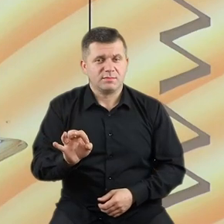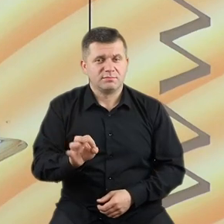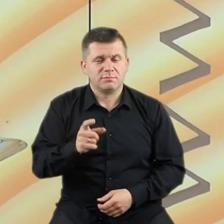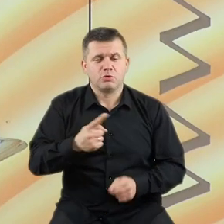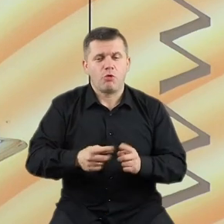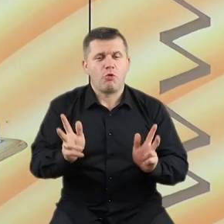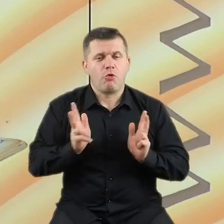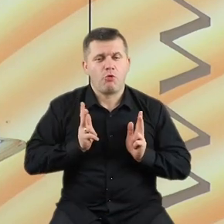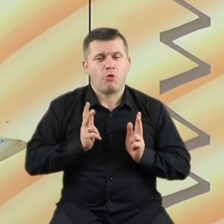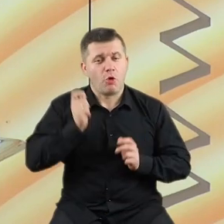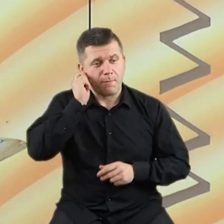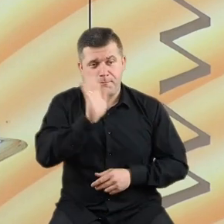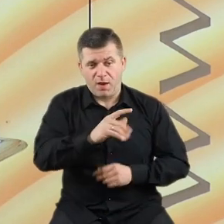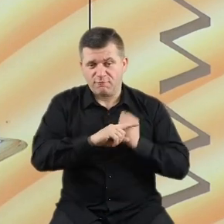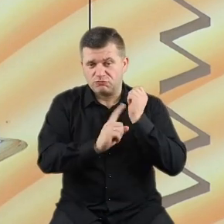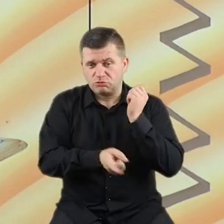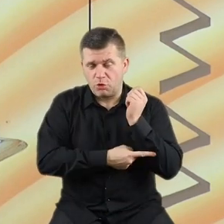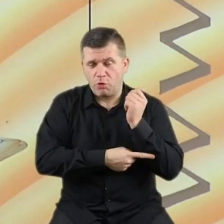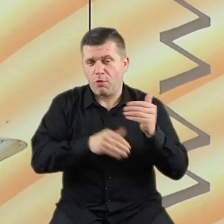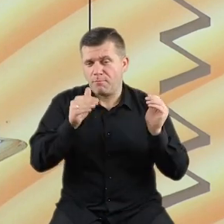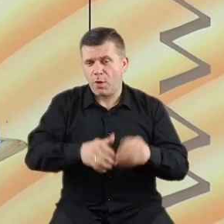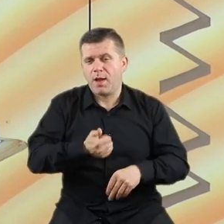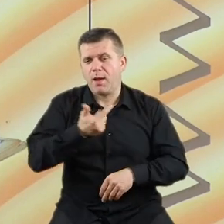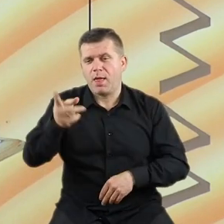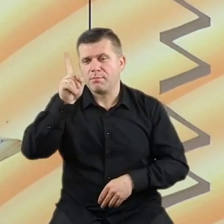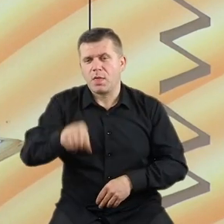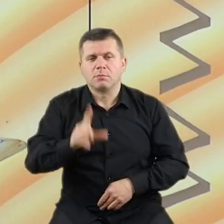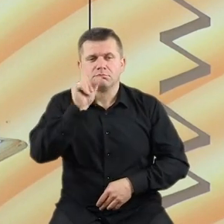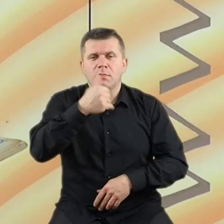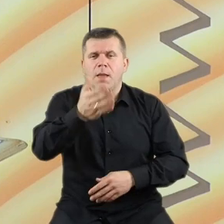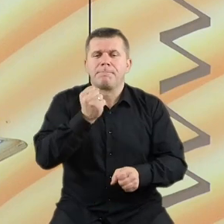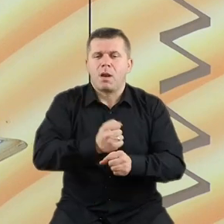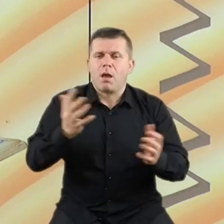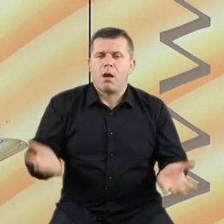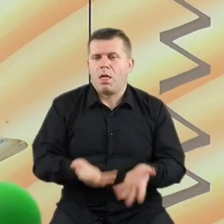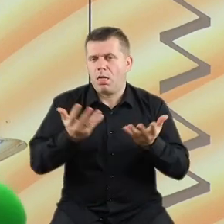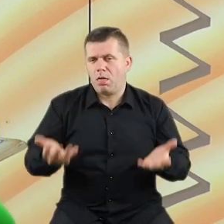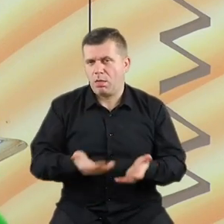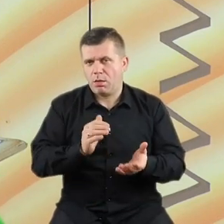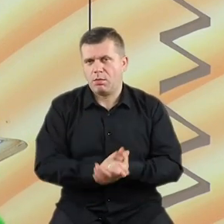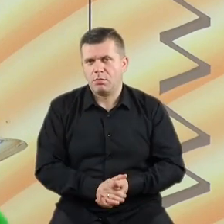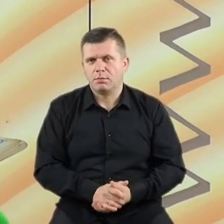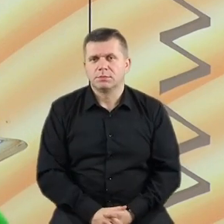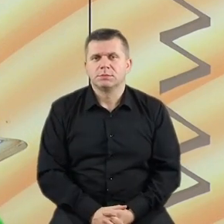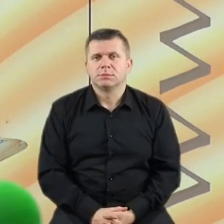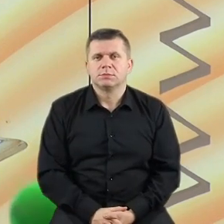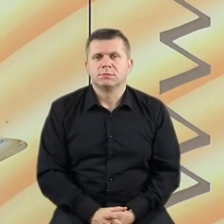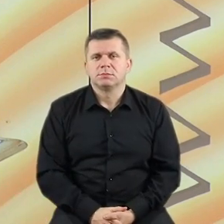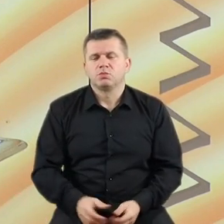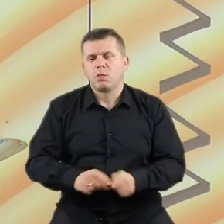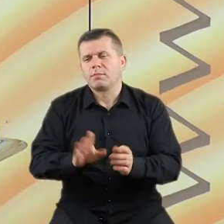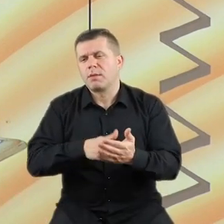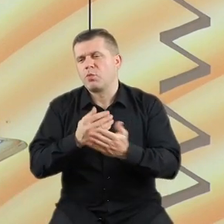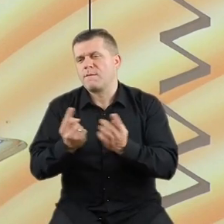taki moment odpoczynku. Jak kobieta była w ciąży, to mogła na przykład na kilka miesięcy iść do lżejszej roboty i na przykład z lesoróbki się dawało